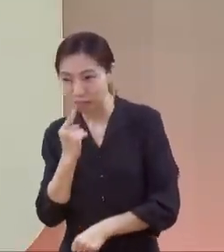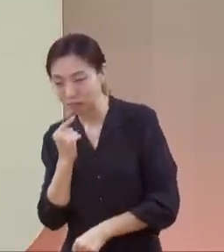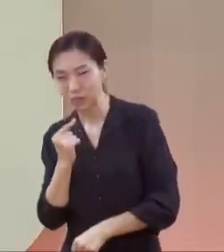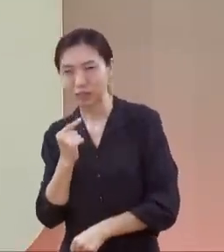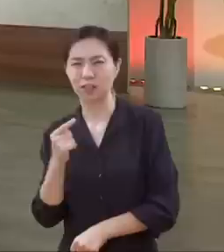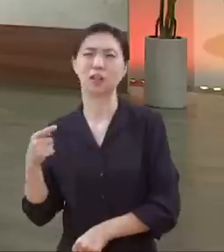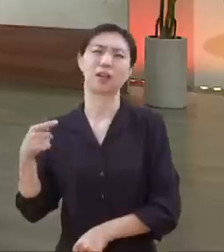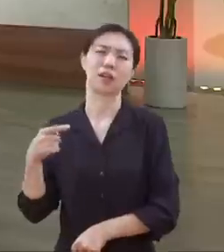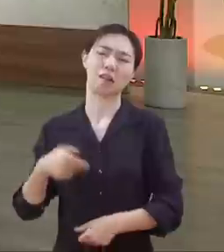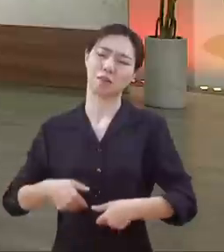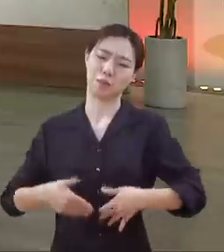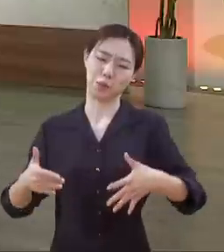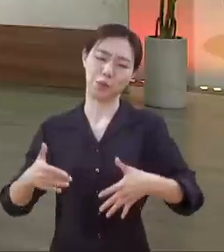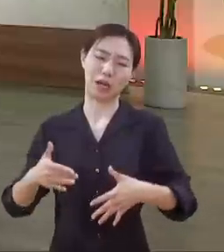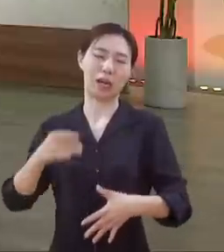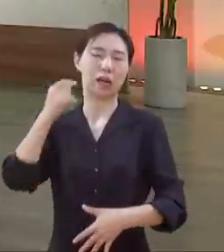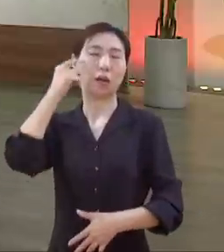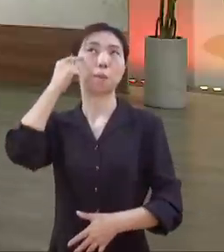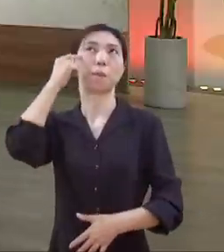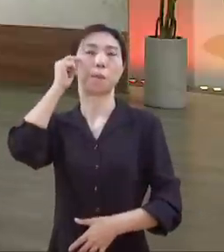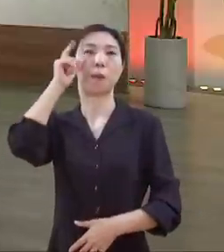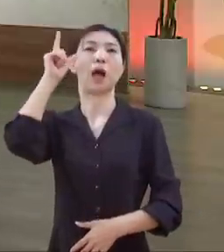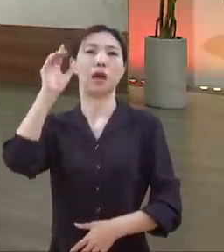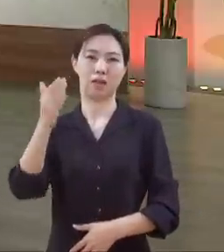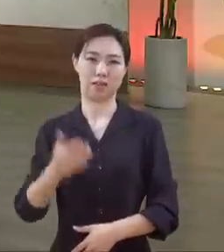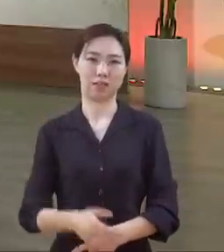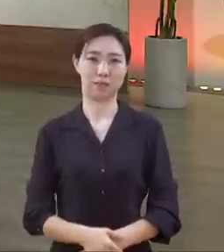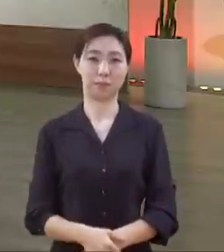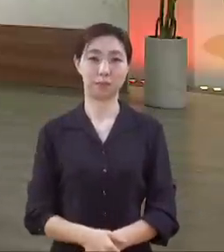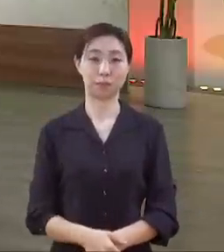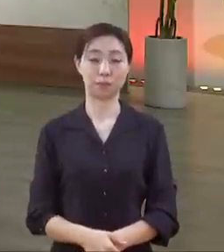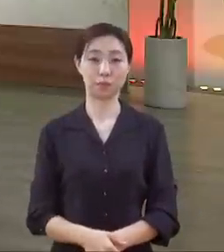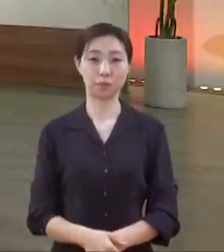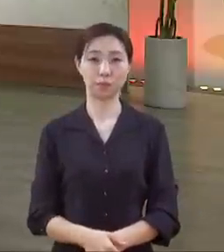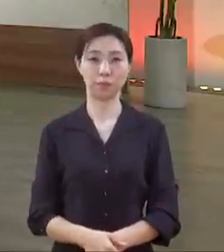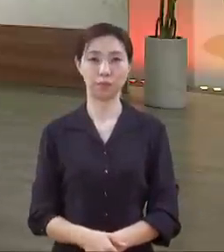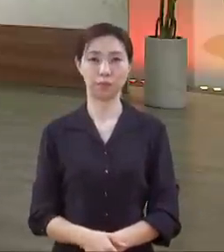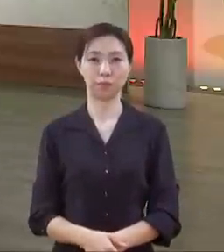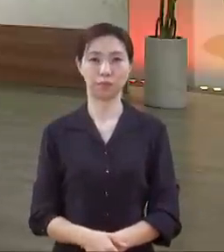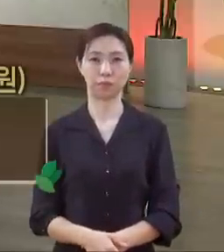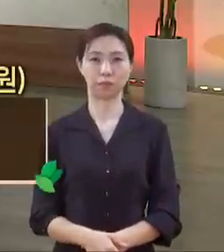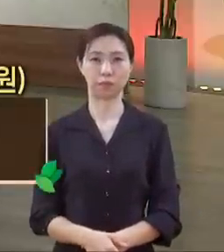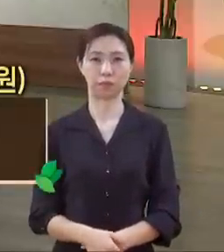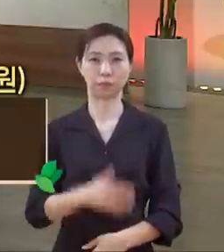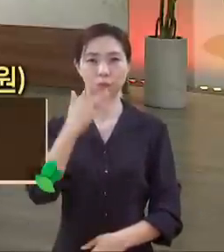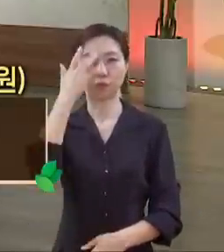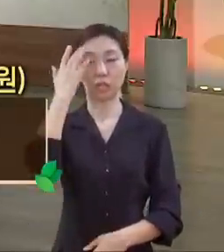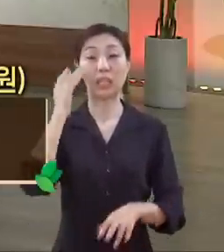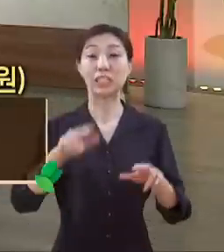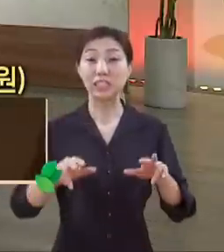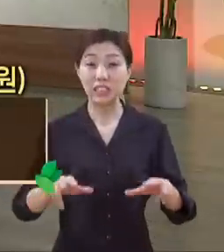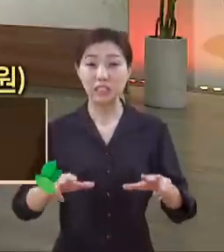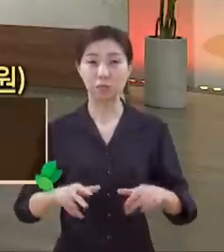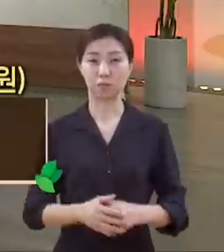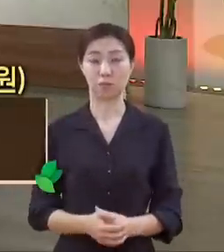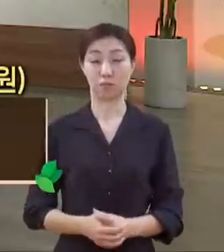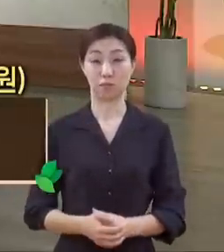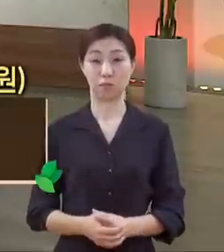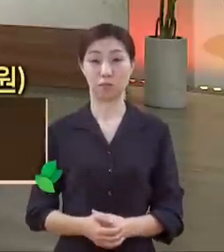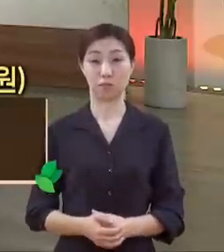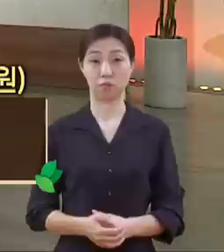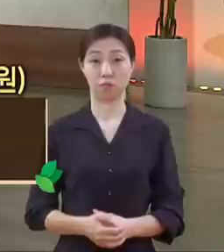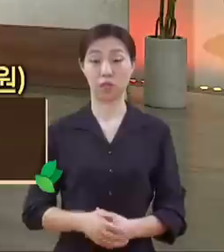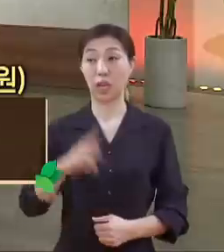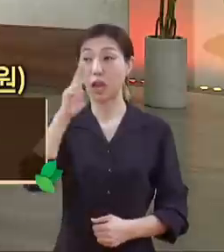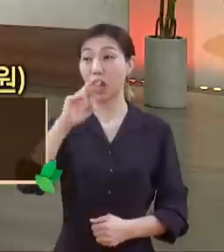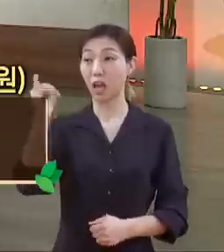합니다 그러면서 오히려 지금 오히려 지금 연세가 80이 넘은